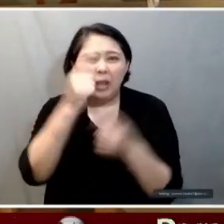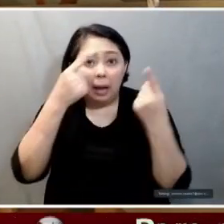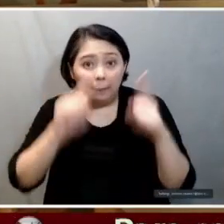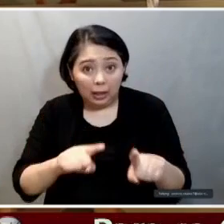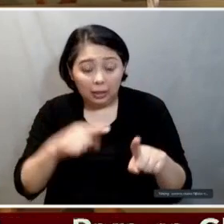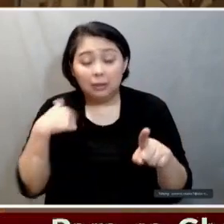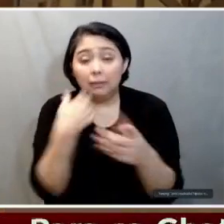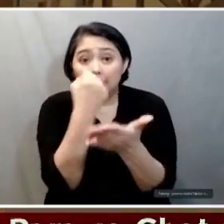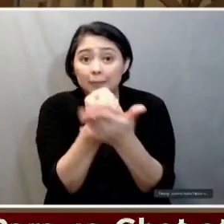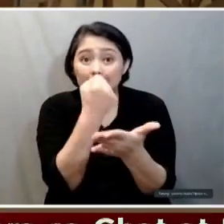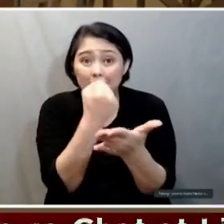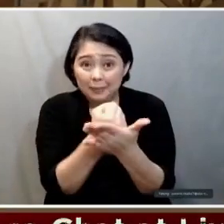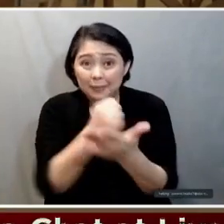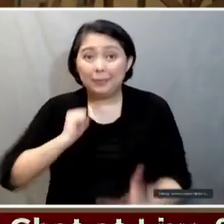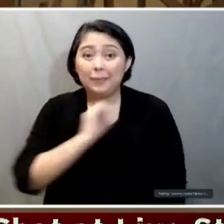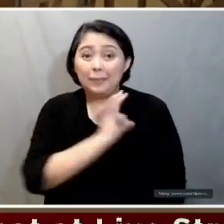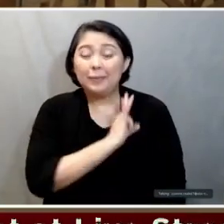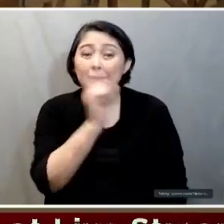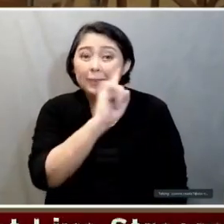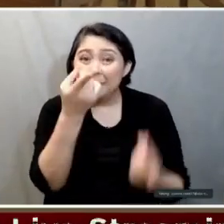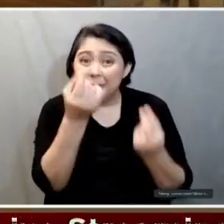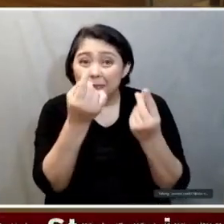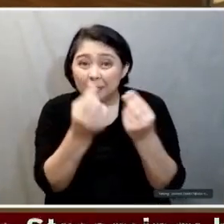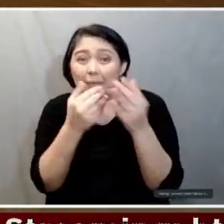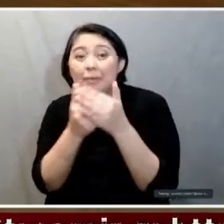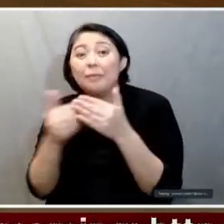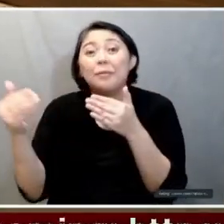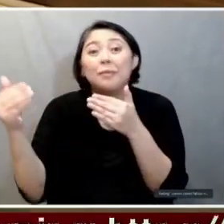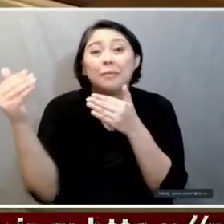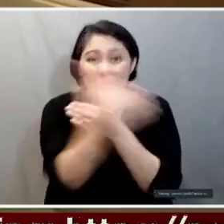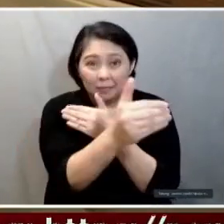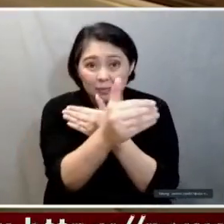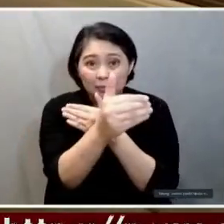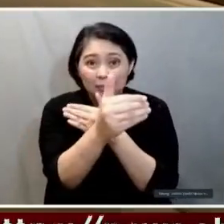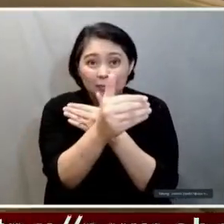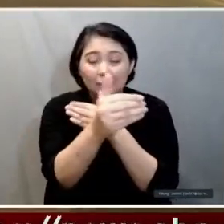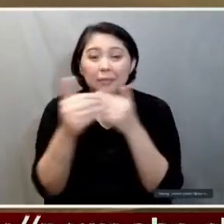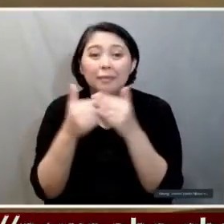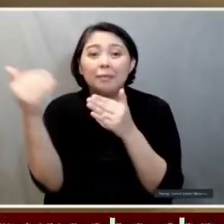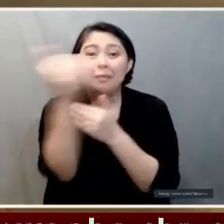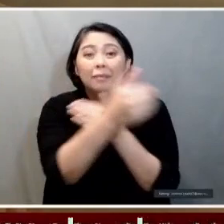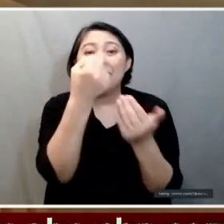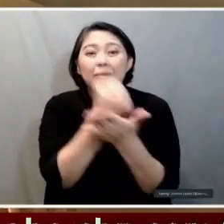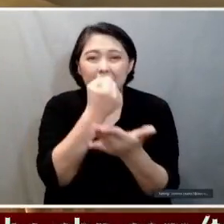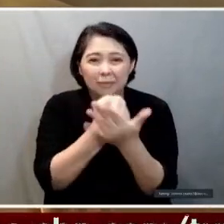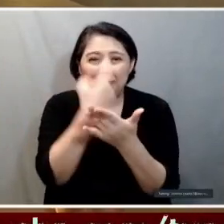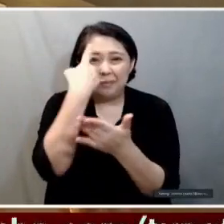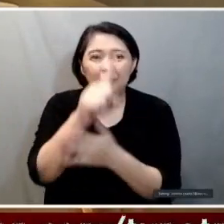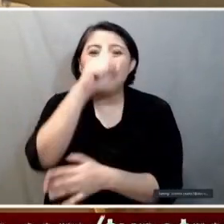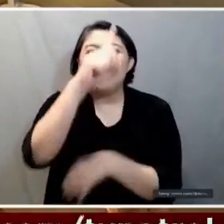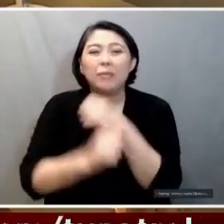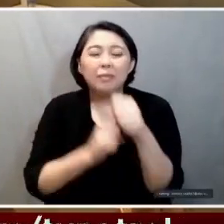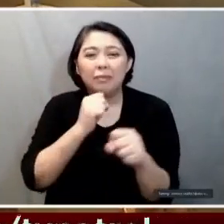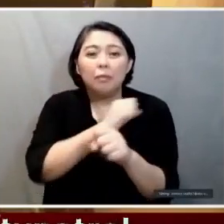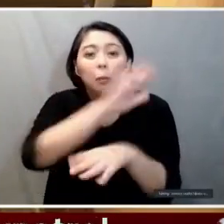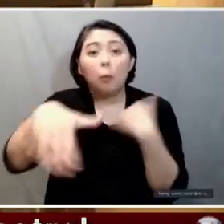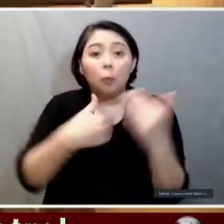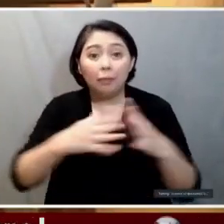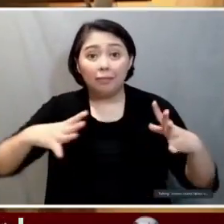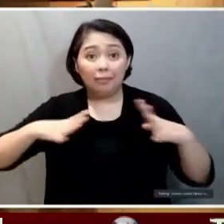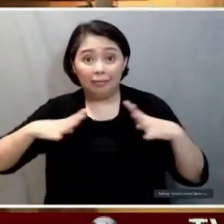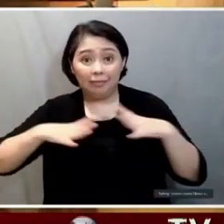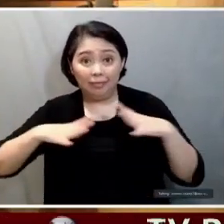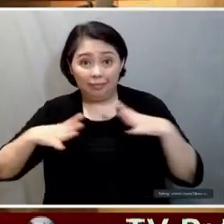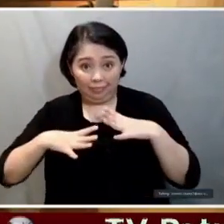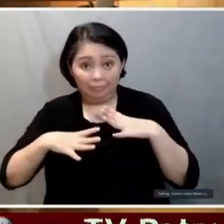ang bayad sa kanilang leave para sa buong taon. Laking tulong nito sa waiter na si JM na may 3-year-old na anak